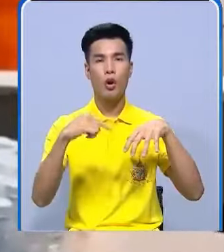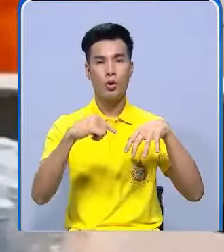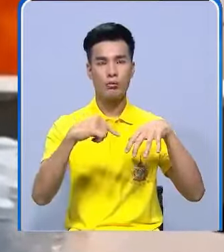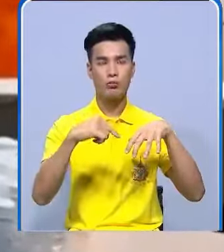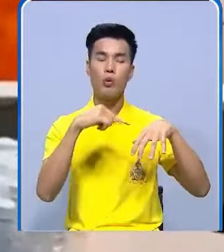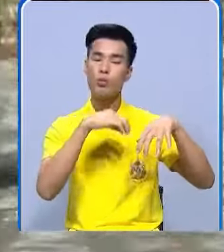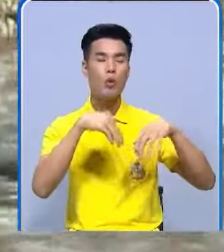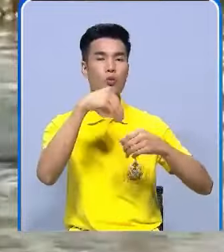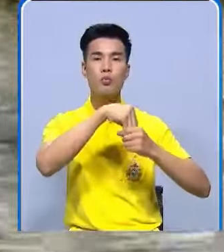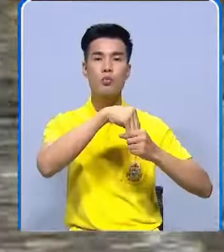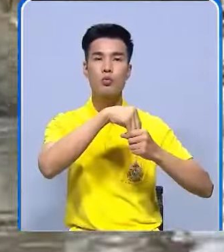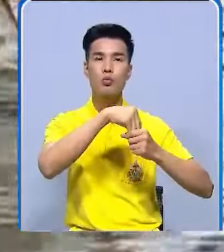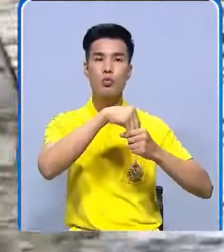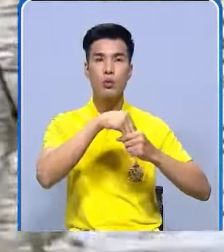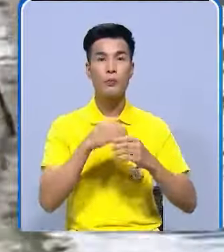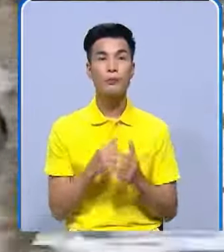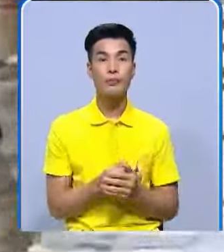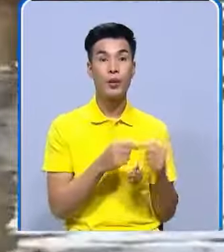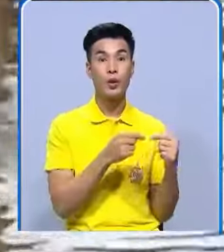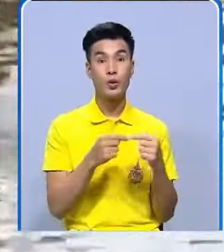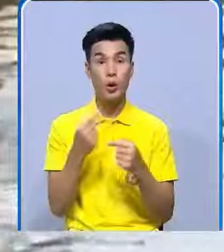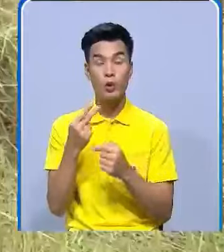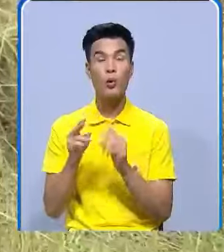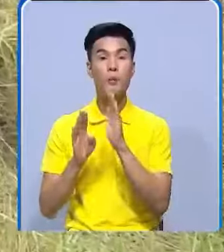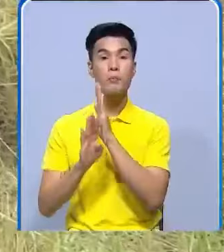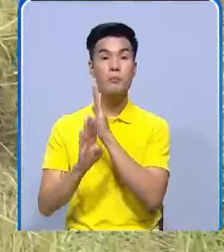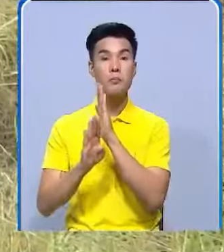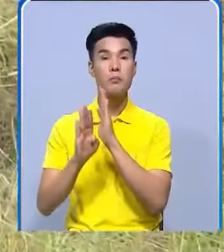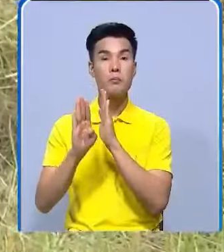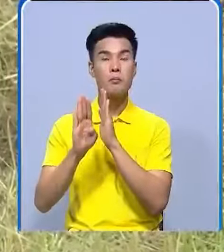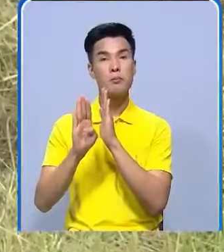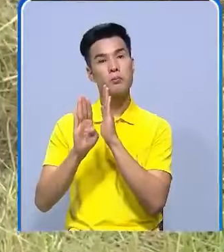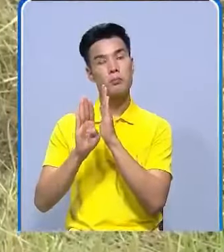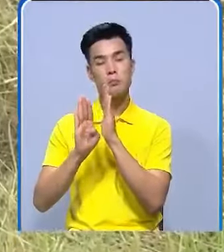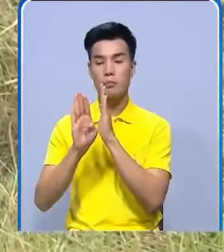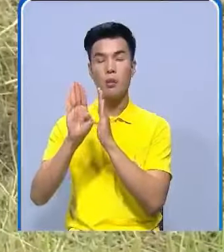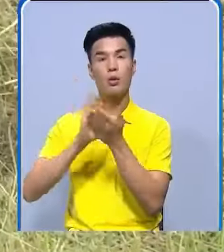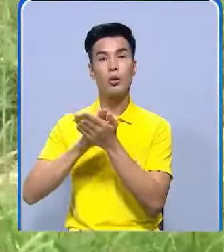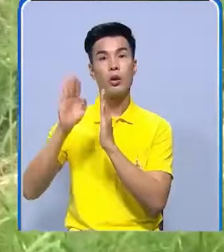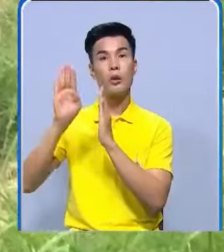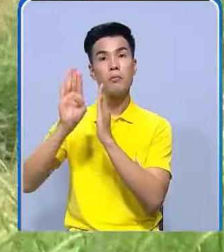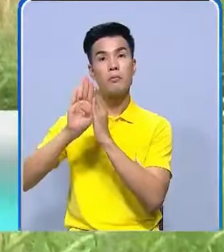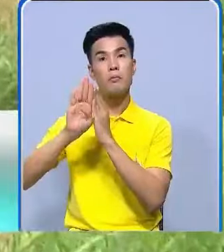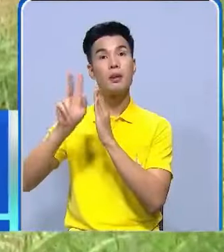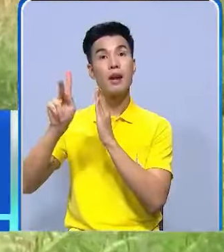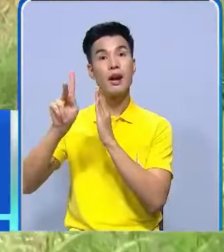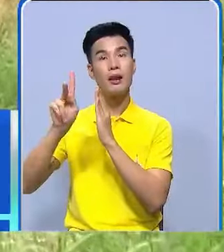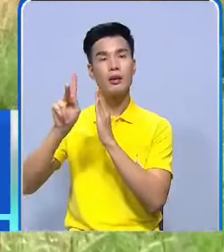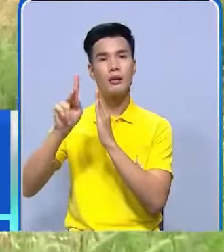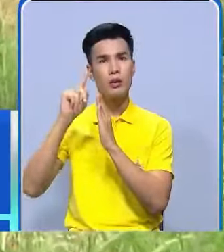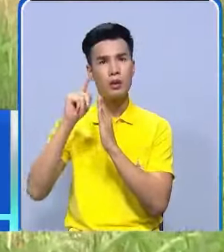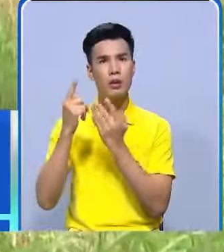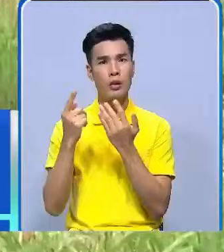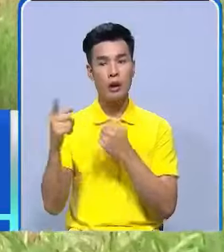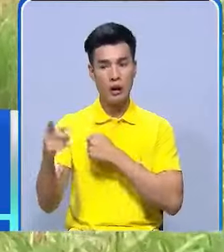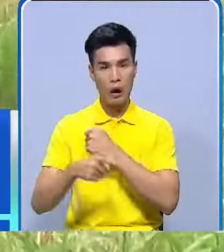เหมือนติดเกาะ ยังไงอย่างนั้นเลยเอาขยับมาที่บึงการกันหน่อยทางภาคอีสานเกษตรกรที่ปลูกข้าวนาปีนะคะก็ไม่รอเก็บเกี่ยวแปลงข้าวร